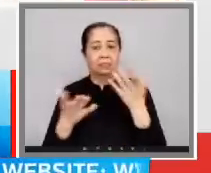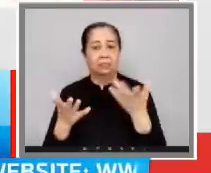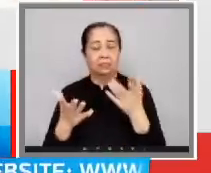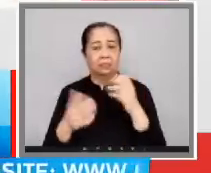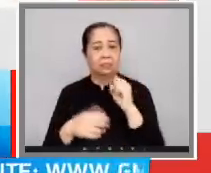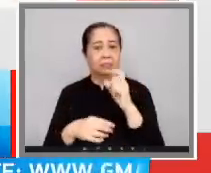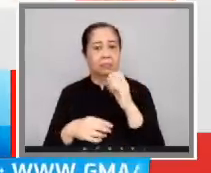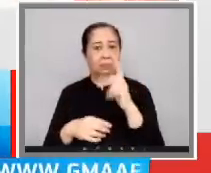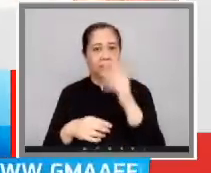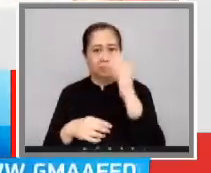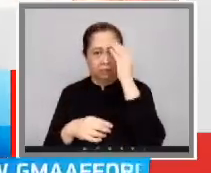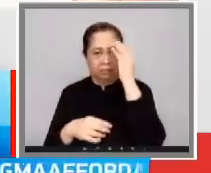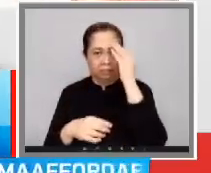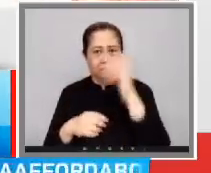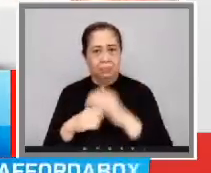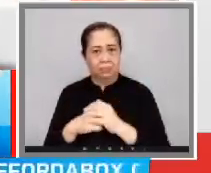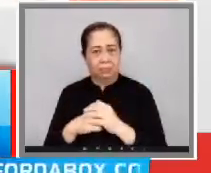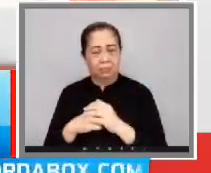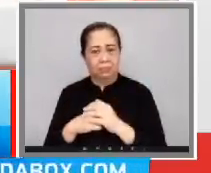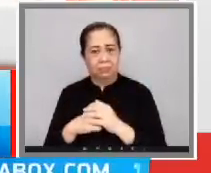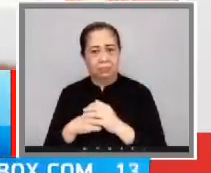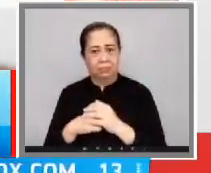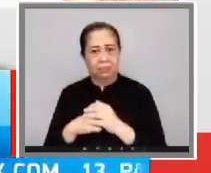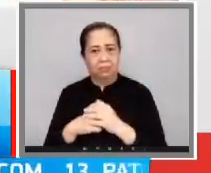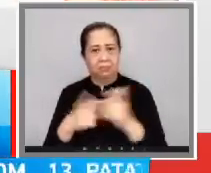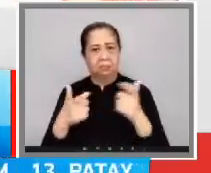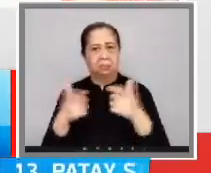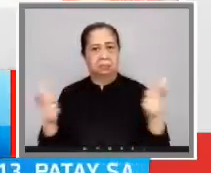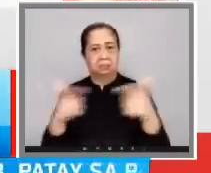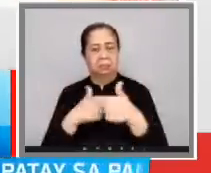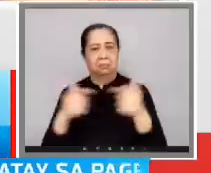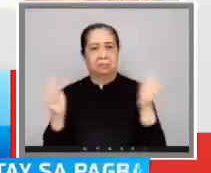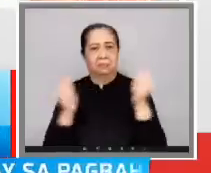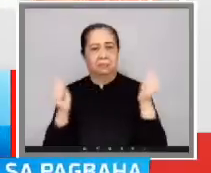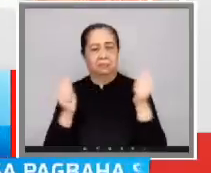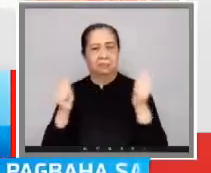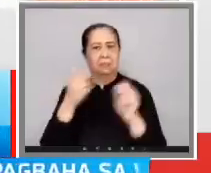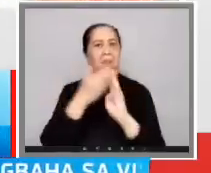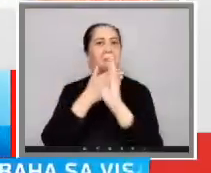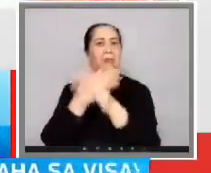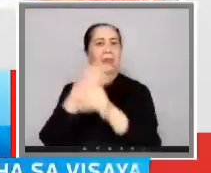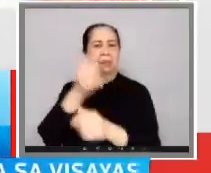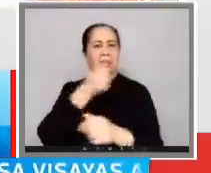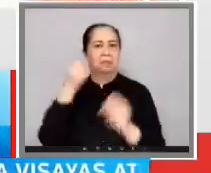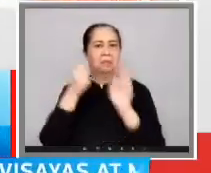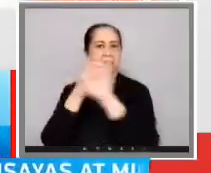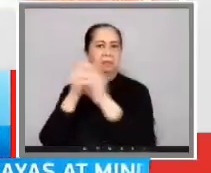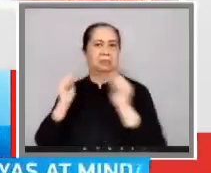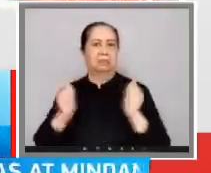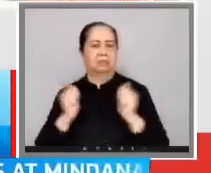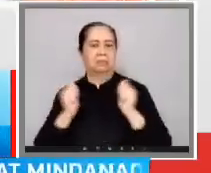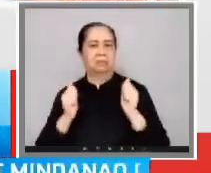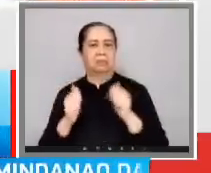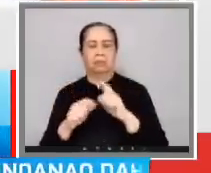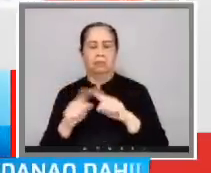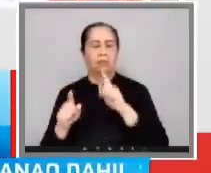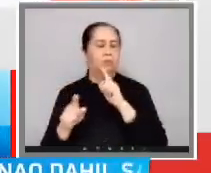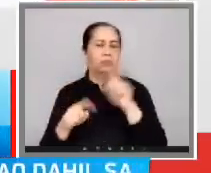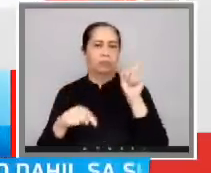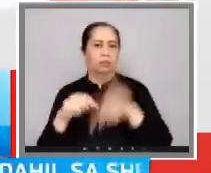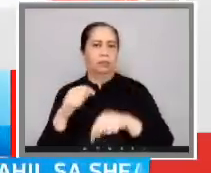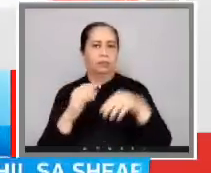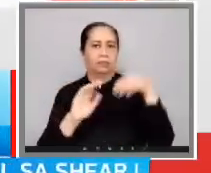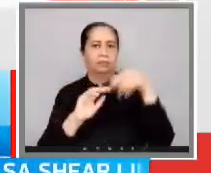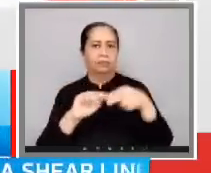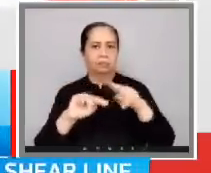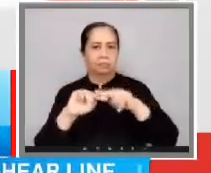eh di ba alam mo naman na ang lalaki rin ng mga freezer ng mga ito, balik rin lang sila sa kanilang stock. Pero hindi rin talaga nila kayang